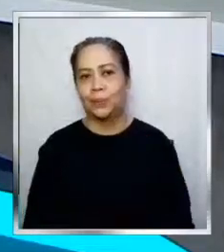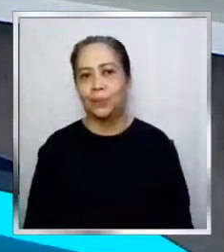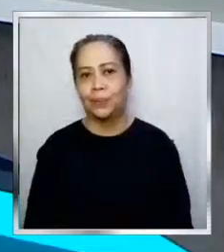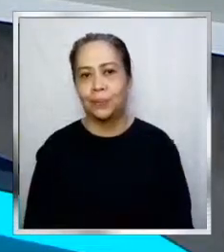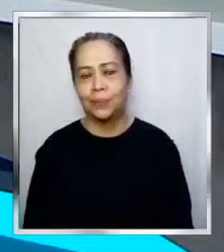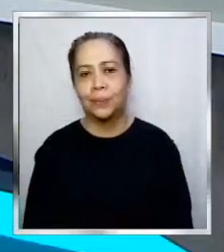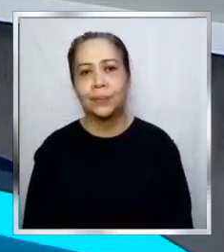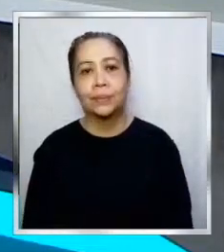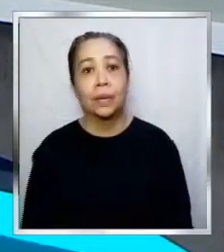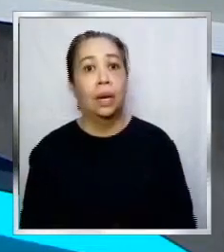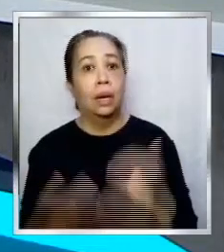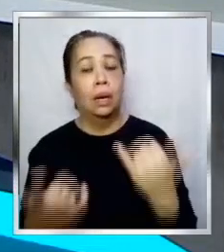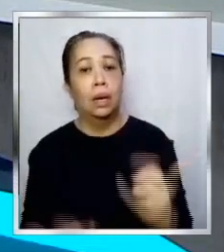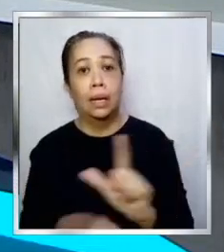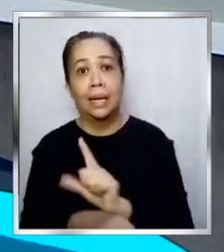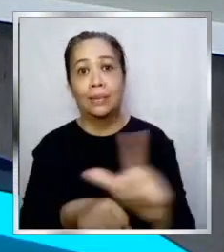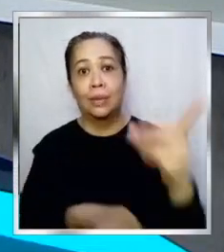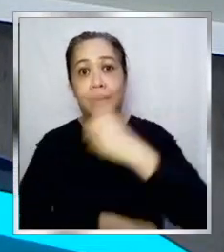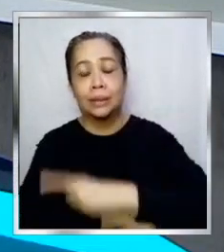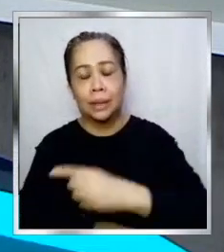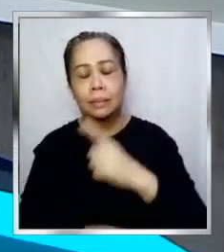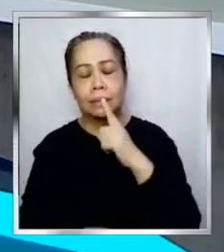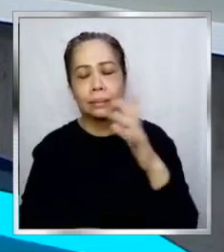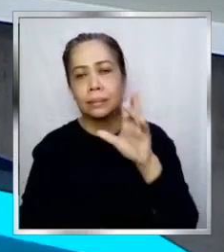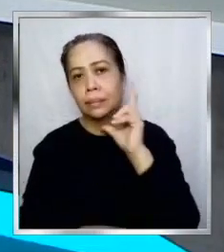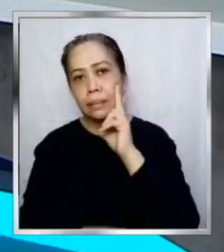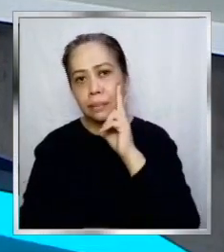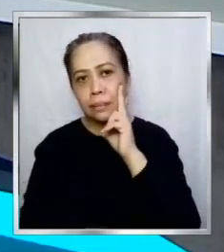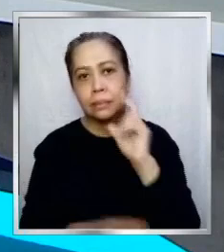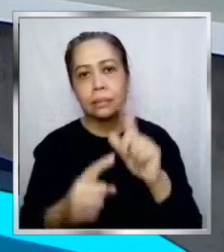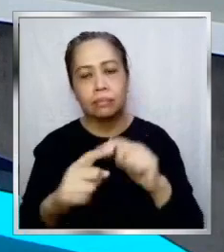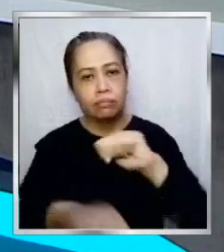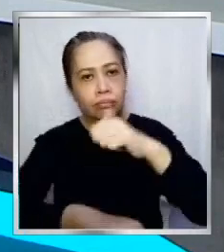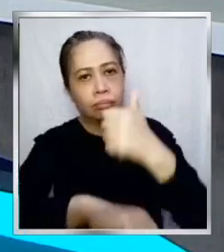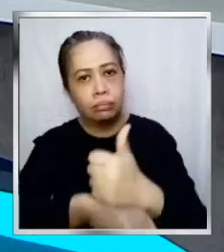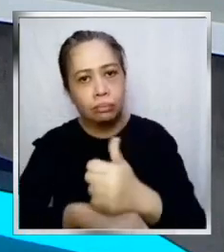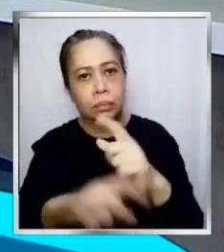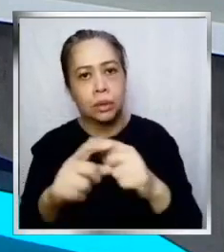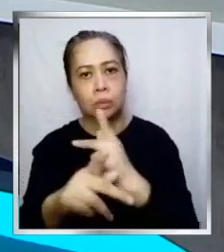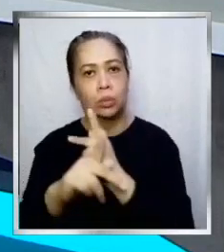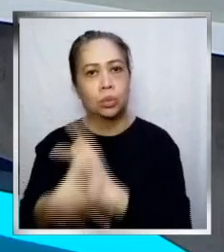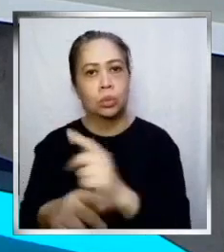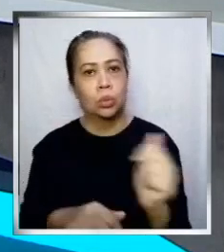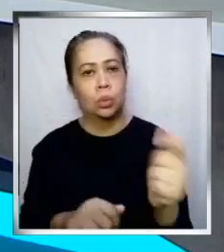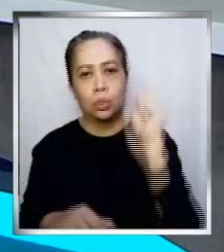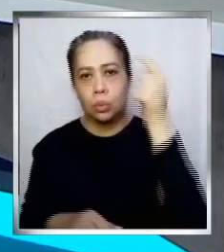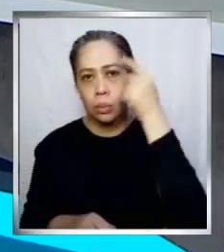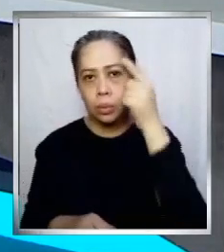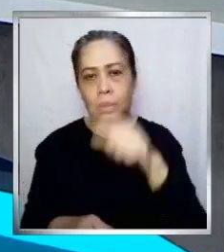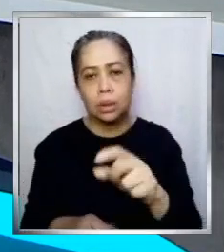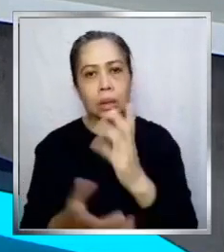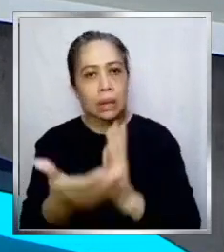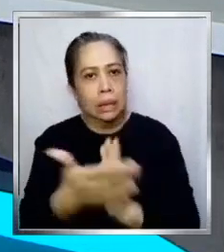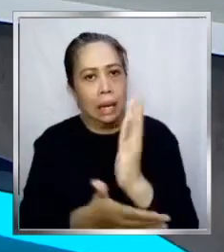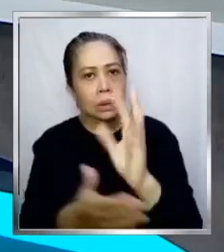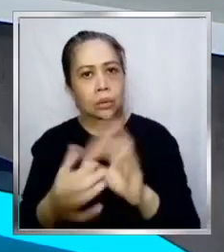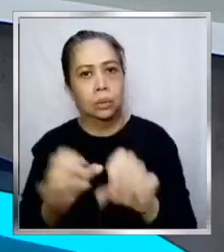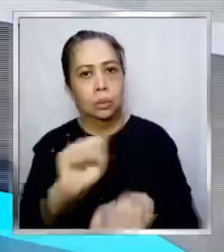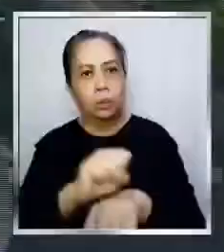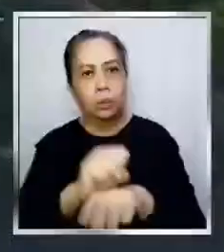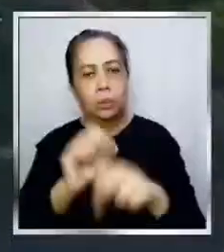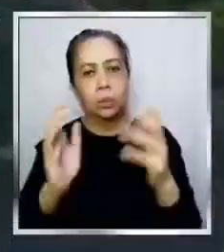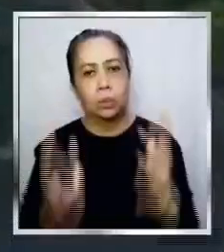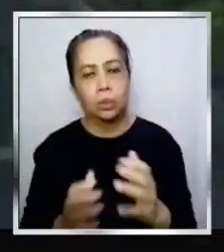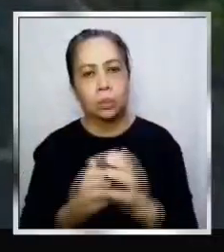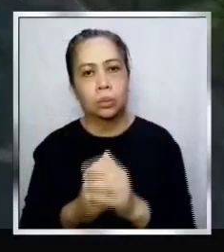Ngayong Labor Day, tiniyak ni Pangulong Duterte na itataguyod at poprotektahan ng gobyerno ang karapatan ng mga manggagawa.